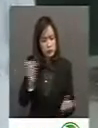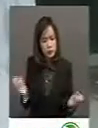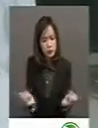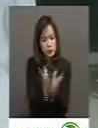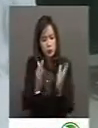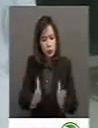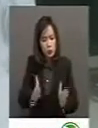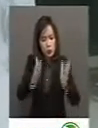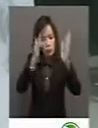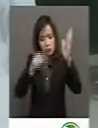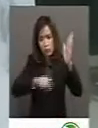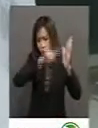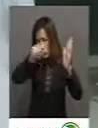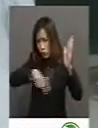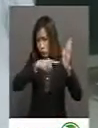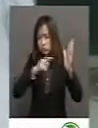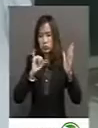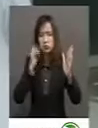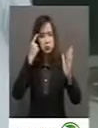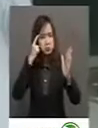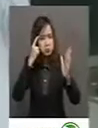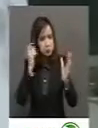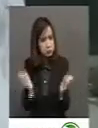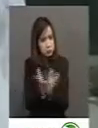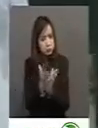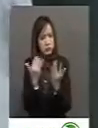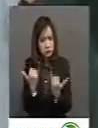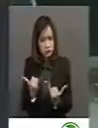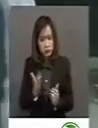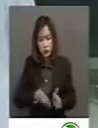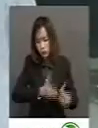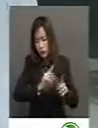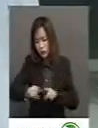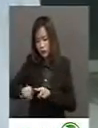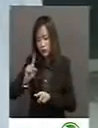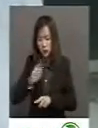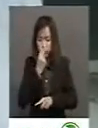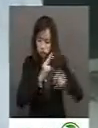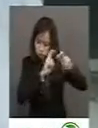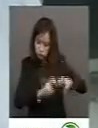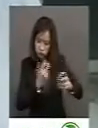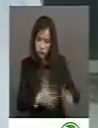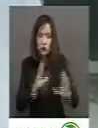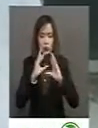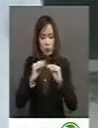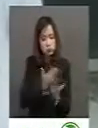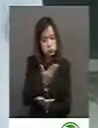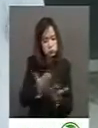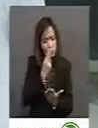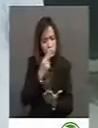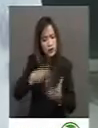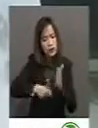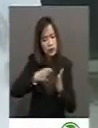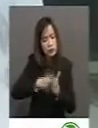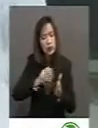ารทั้งหมดหรือเปล่าจากนี้นะคะทุกฝ่ายต้องไปตรวจสอบความเสียหายและก็จะมาร่วมกันประชุมหาสาเหตุของเพลิงไหม้ครั้งนี้อย่างละเ